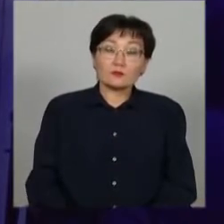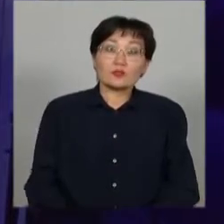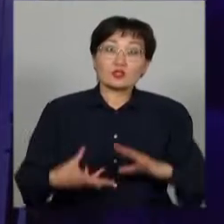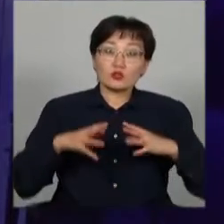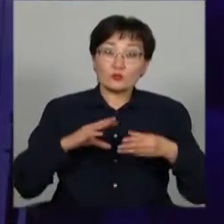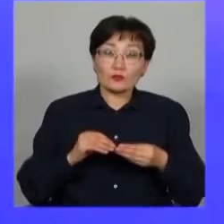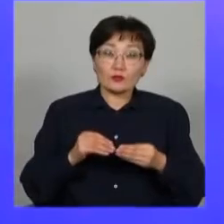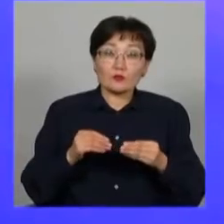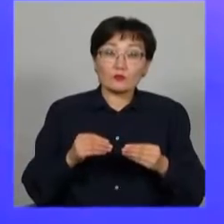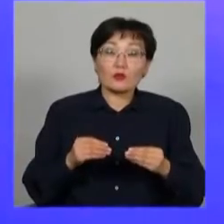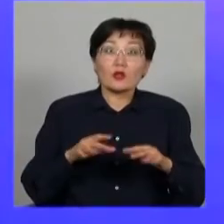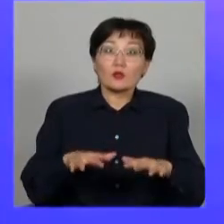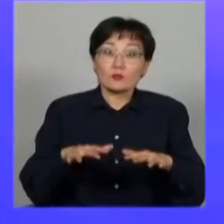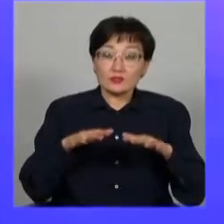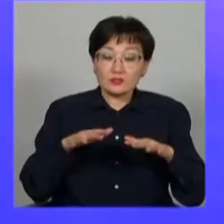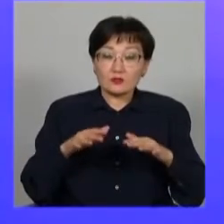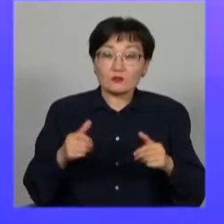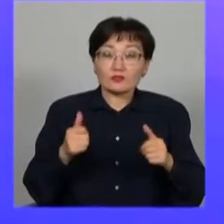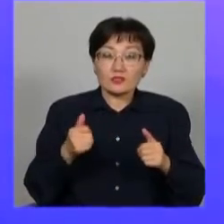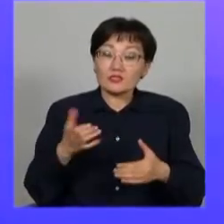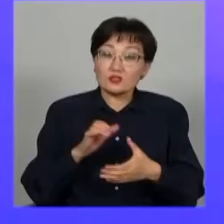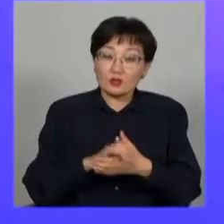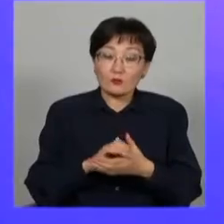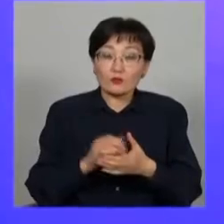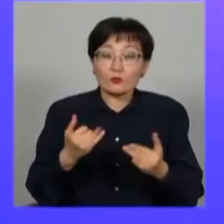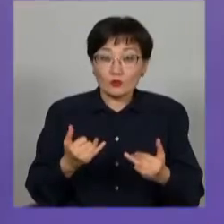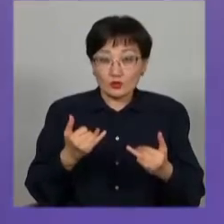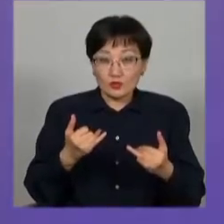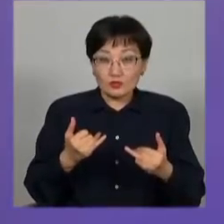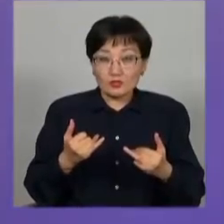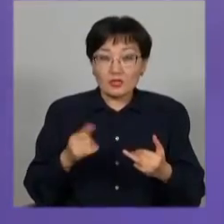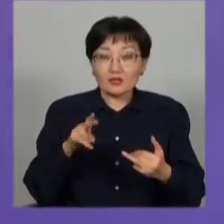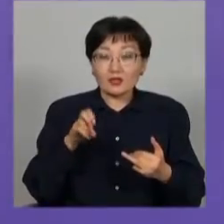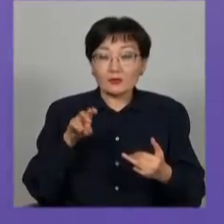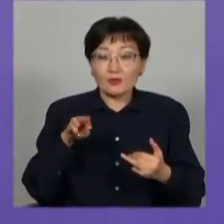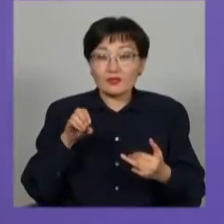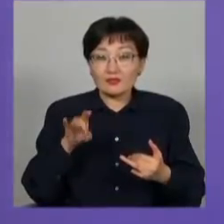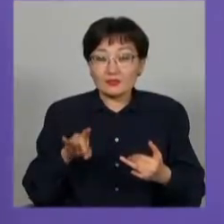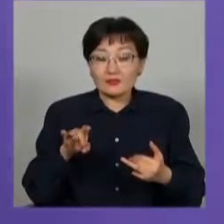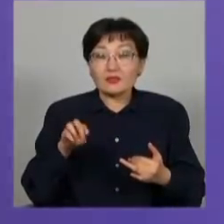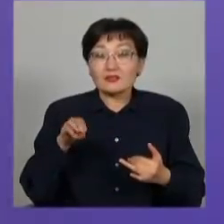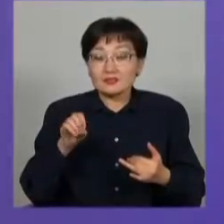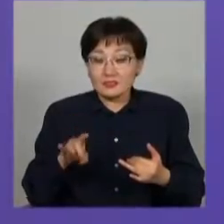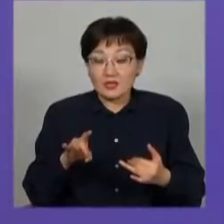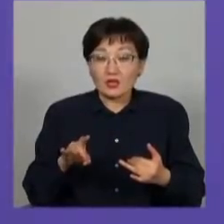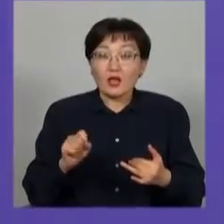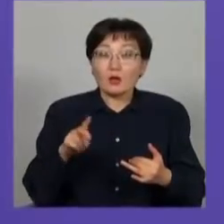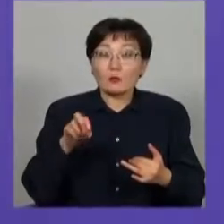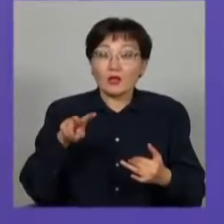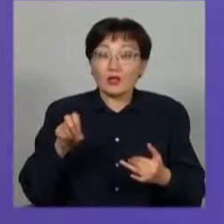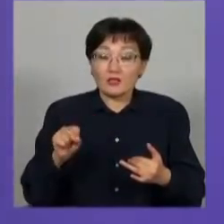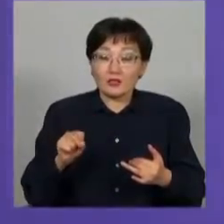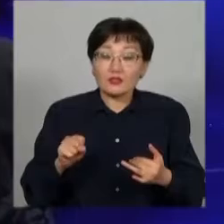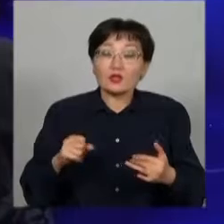Жалпы оқырман қауымға көрерменге жақсы таныс болуы керек. Бүгінгі «Қан мен тер» Ақбала спектаклі белгілі жазушы